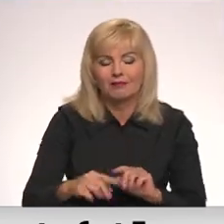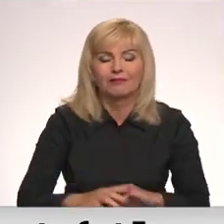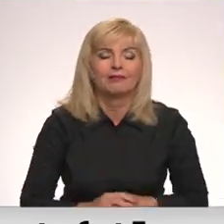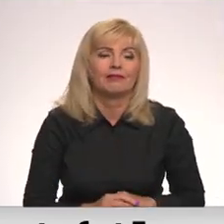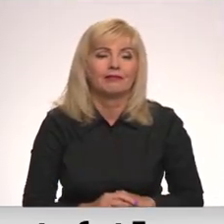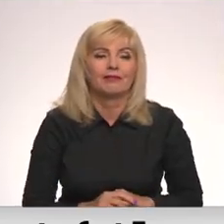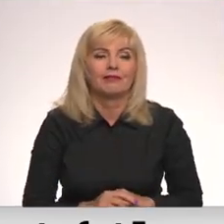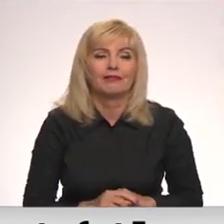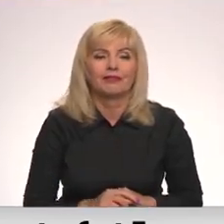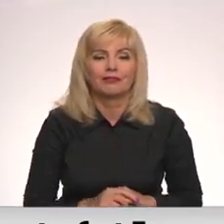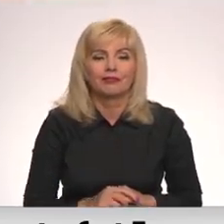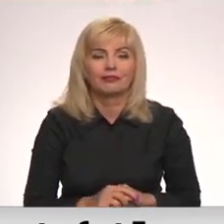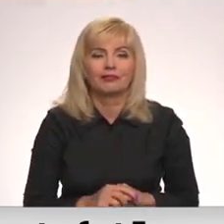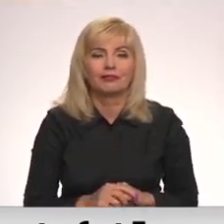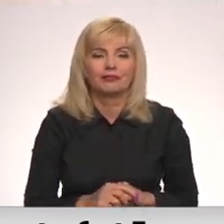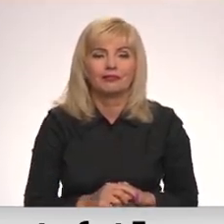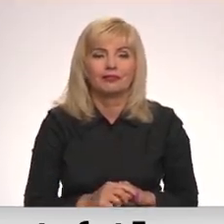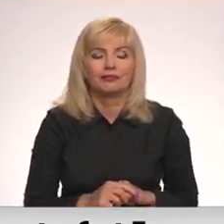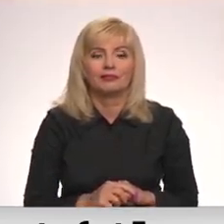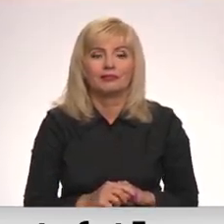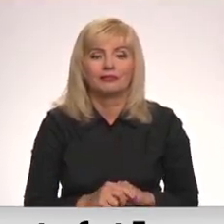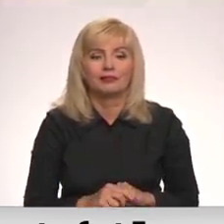Davai, celkšu!